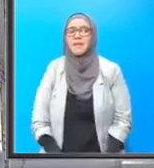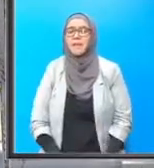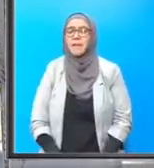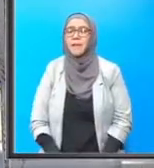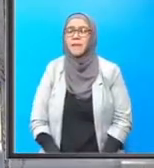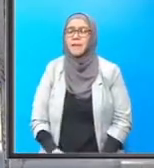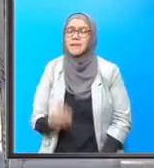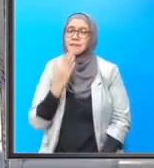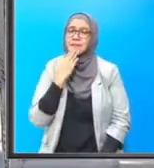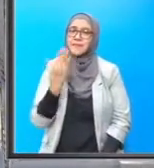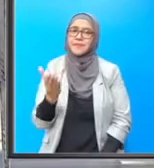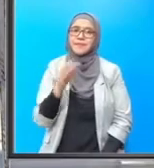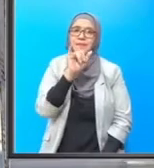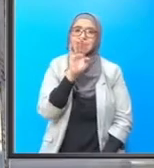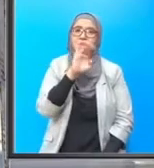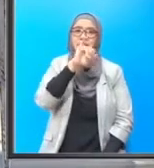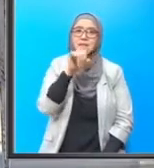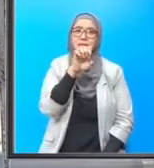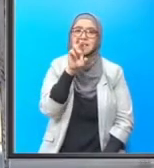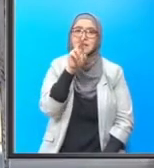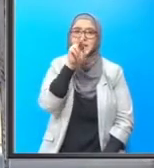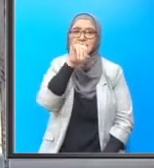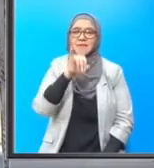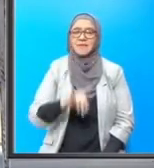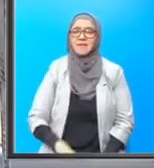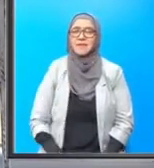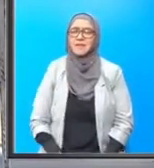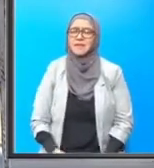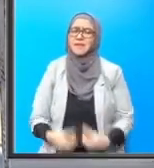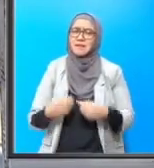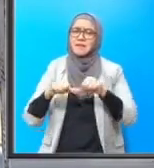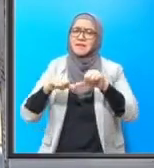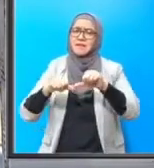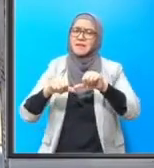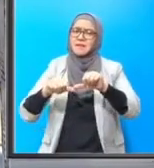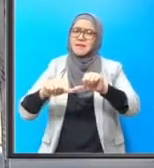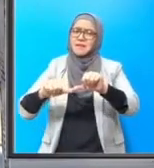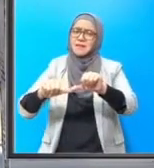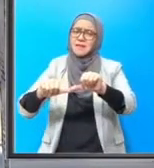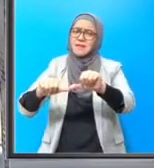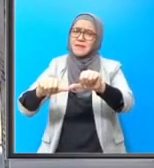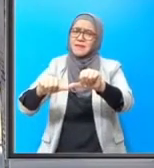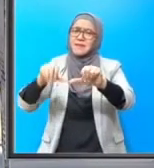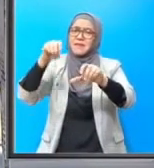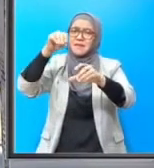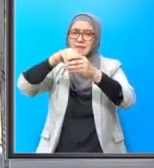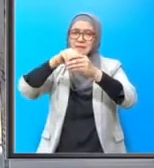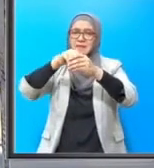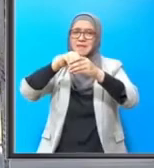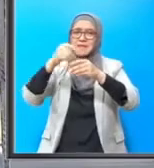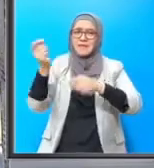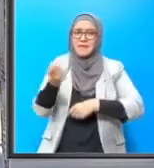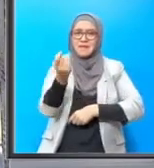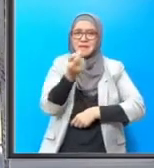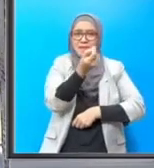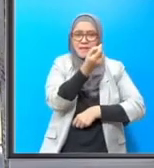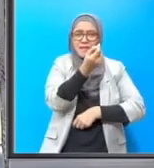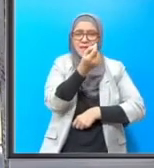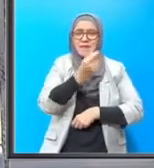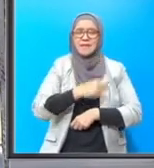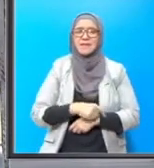kepada yang memadai masih dalam tulisan Jawi tapi ada sedikit